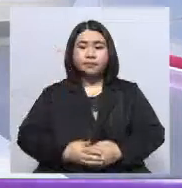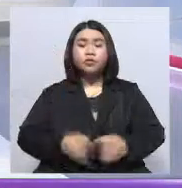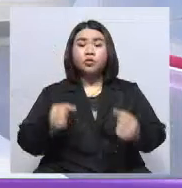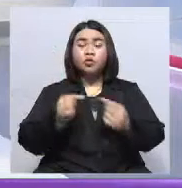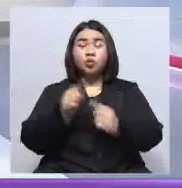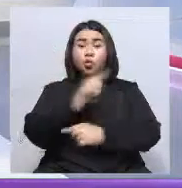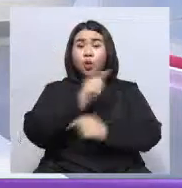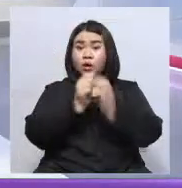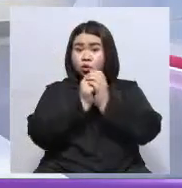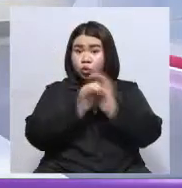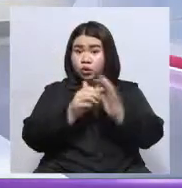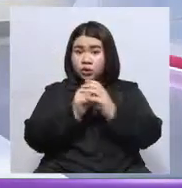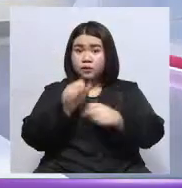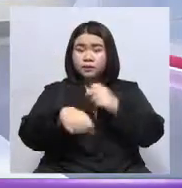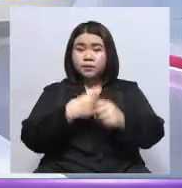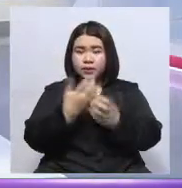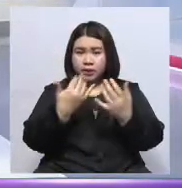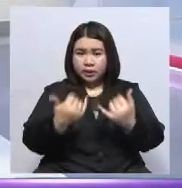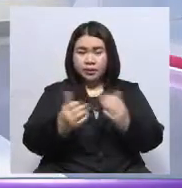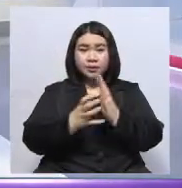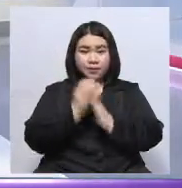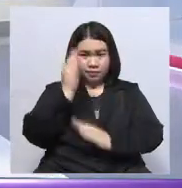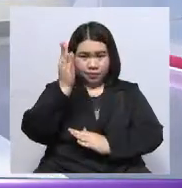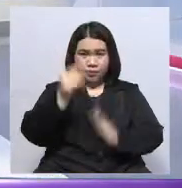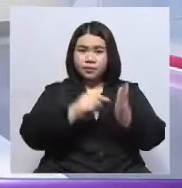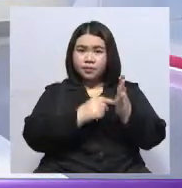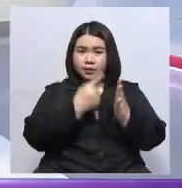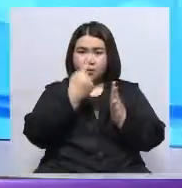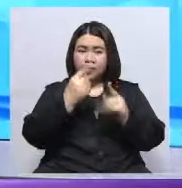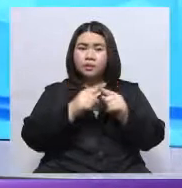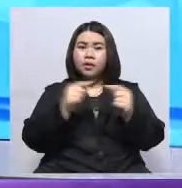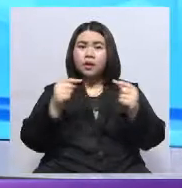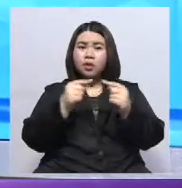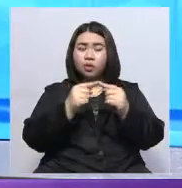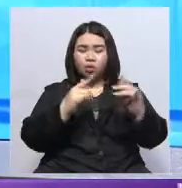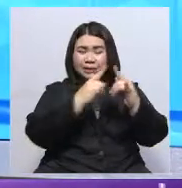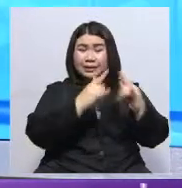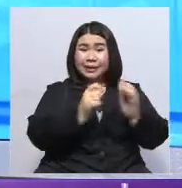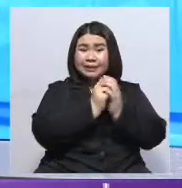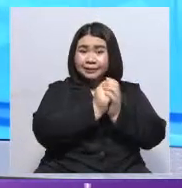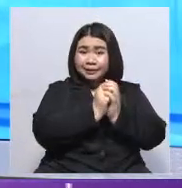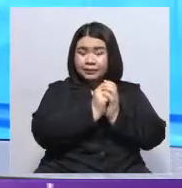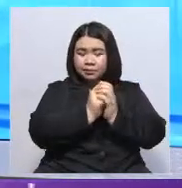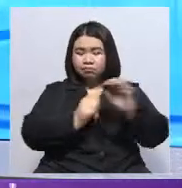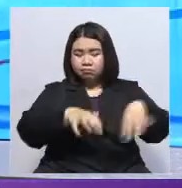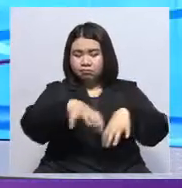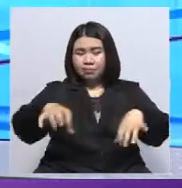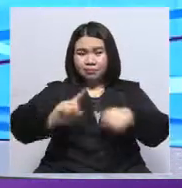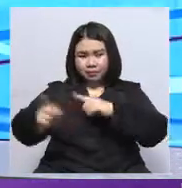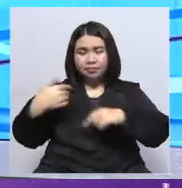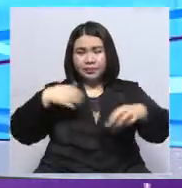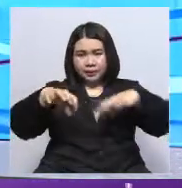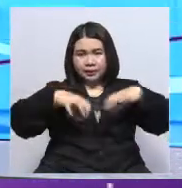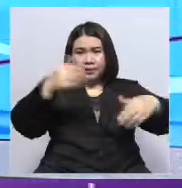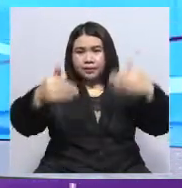รับเทศกาลตรุษจีนปีนี้ก็จะเริ่มขึ้นในสัปดาห์หน้าแล้วนะคะแต่ว่าตามศาลเจ้าหลายแห่งค่ะเริ่มจัดงานเทศกาลตรุษจีนกันก่อน